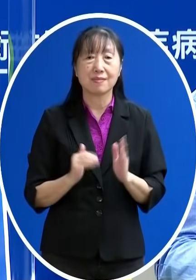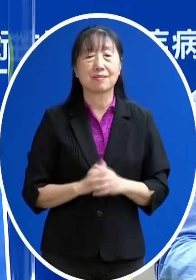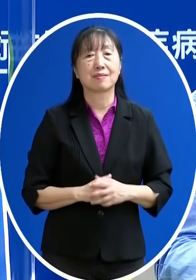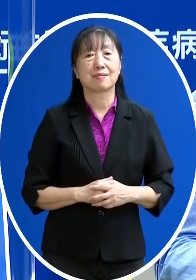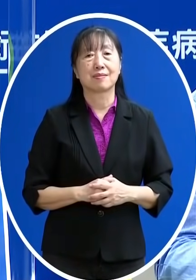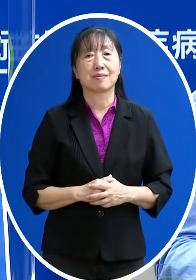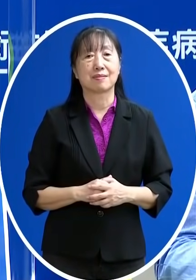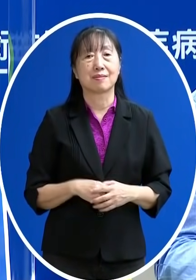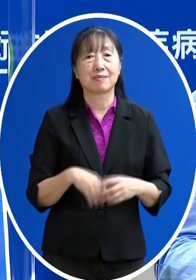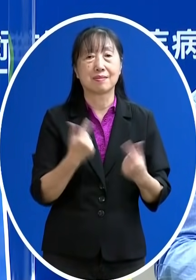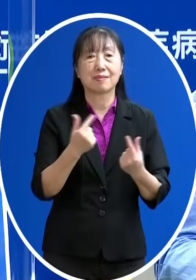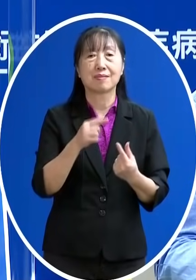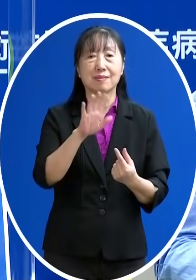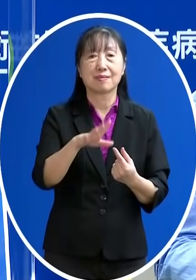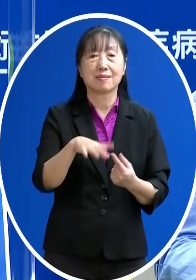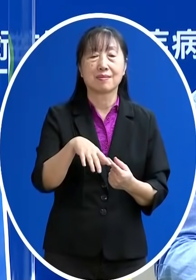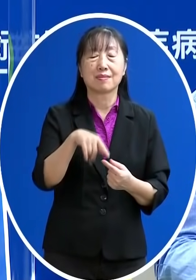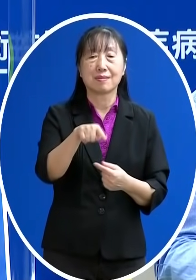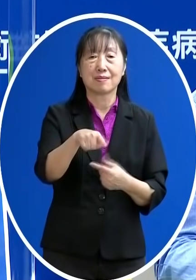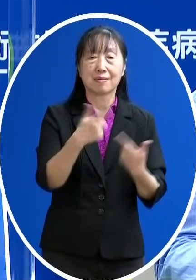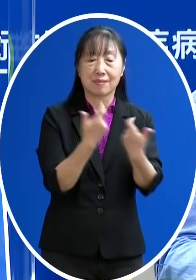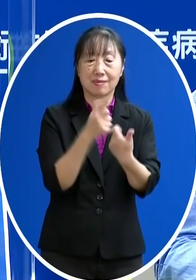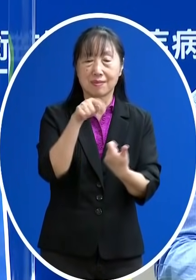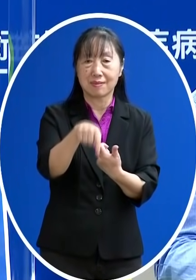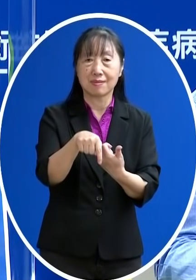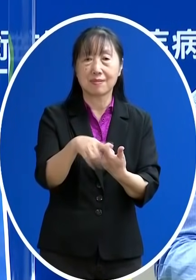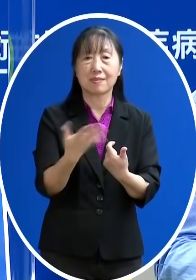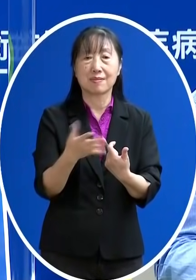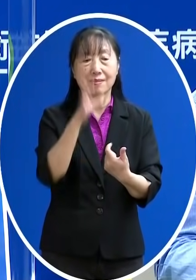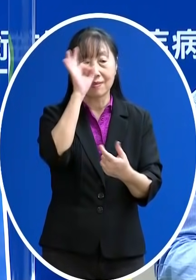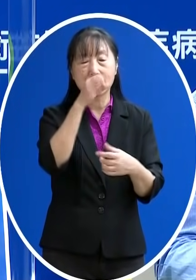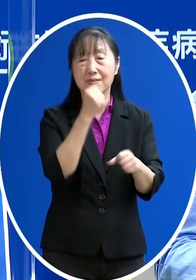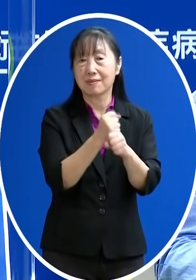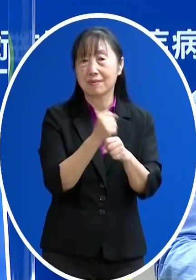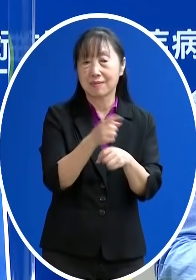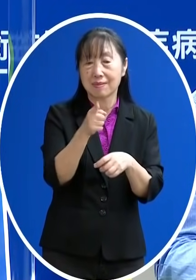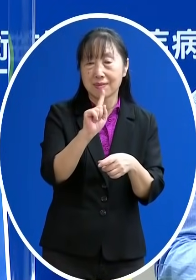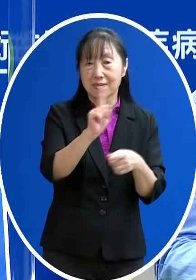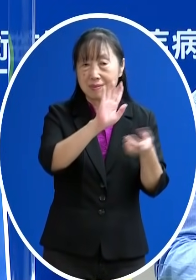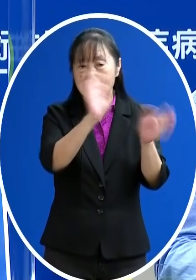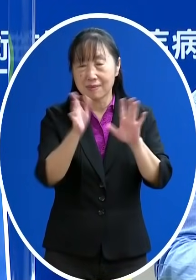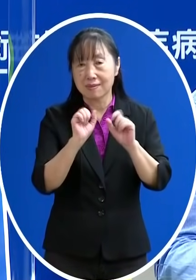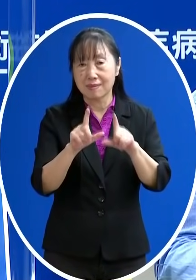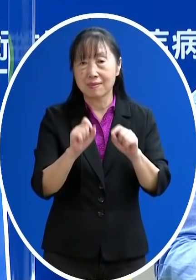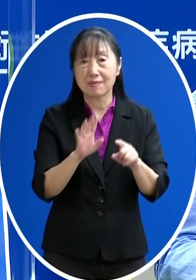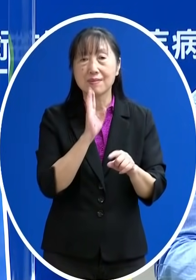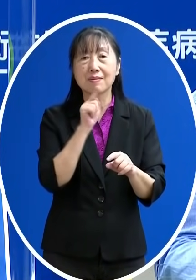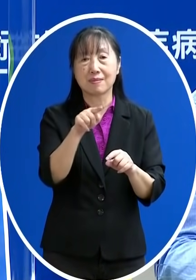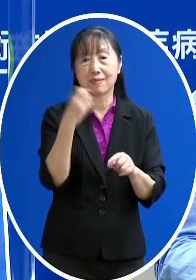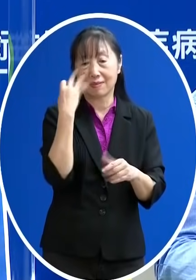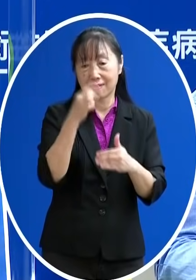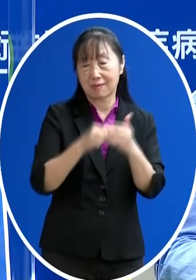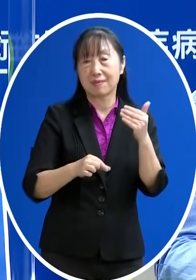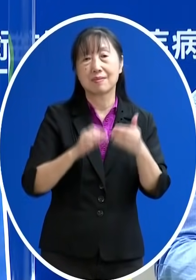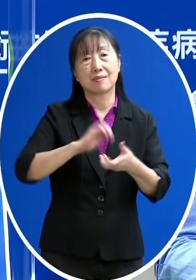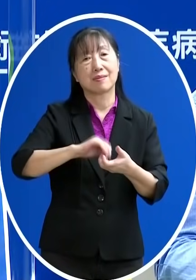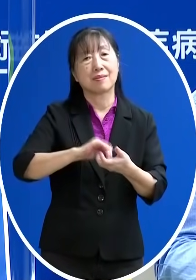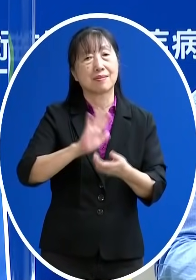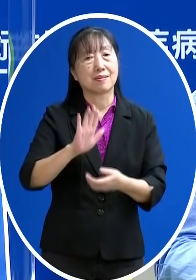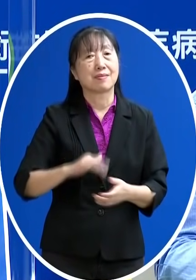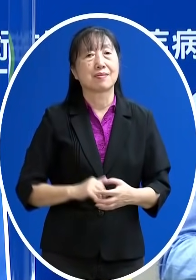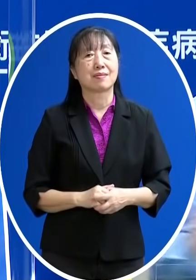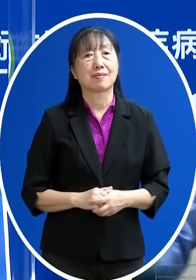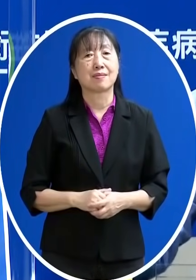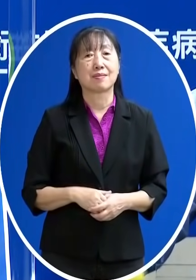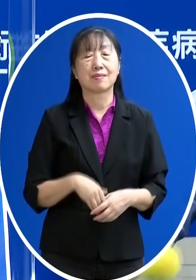些，好，在一个地，哈，等于是一个行业别的地方，哈，会有另外的一个新的规定出来。然后第